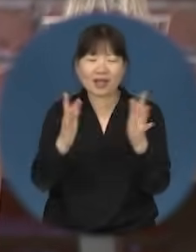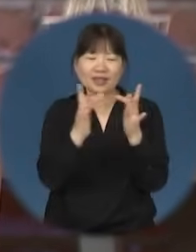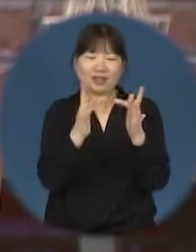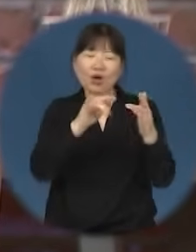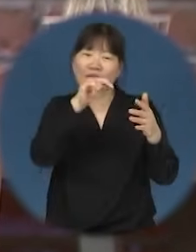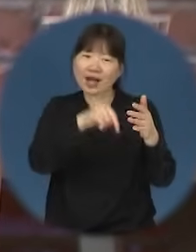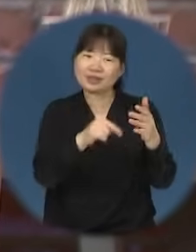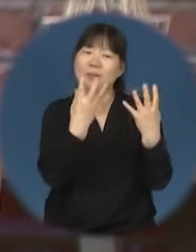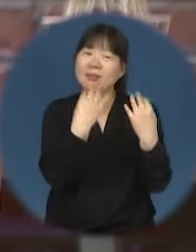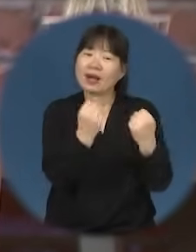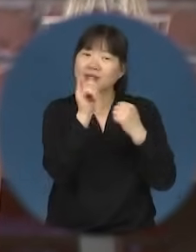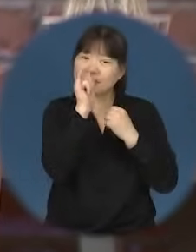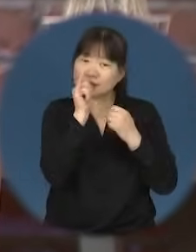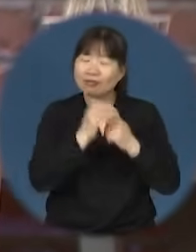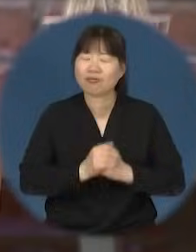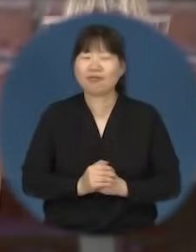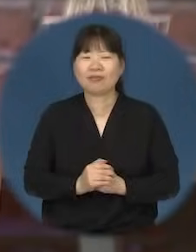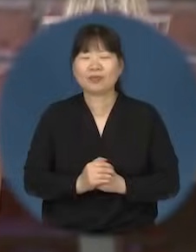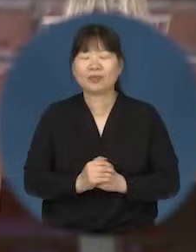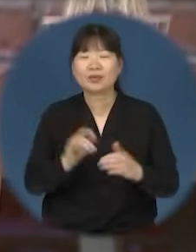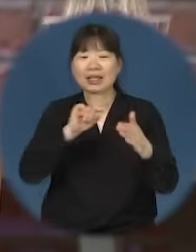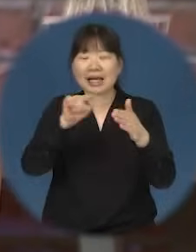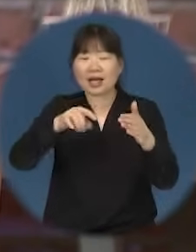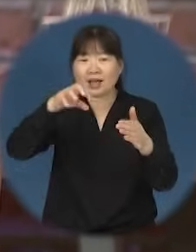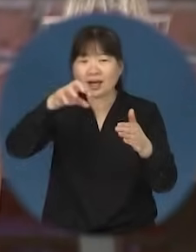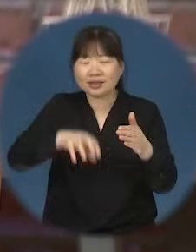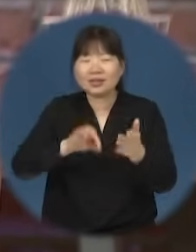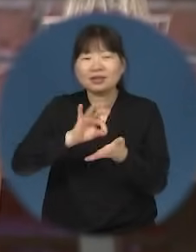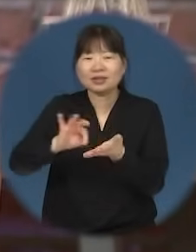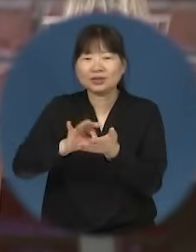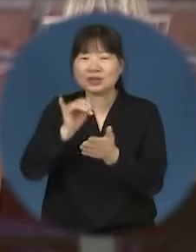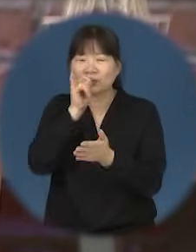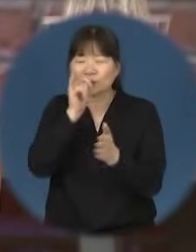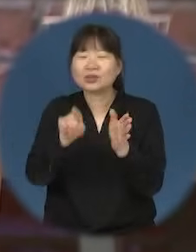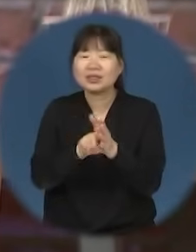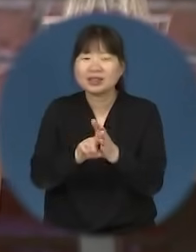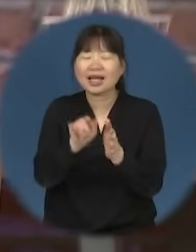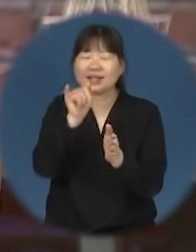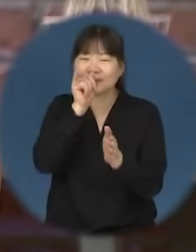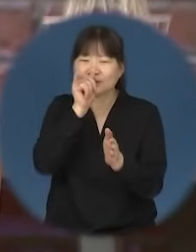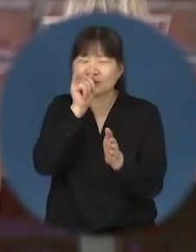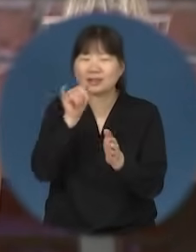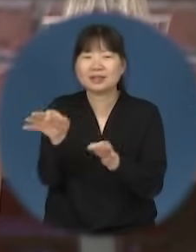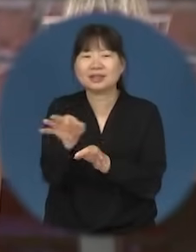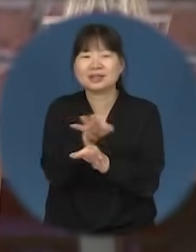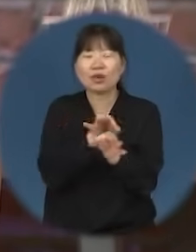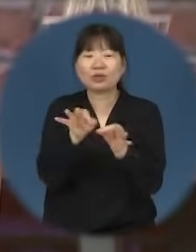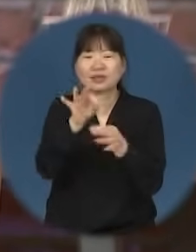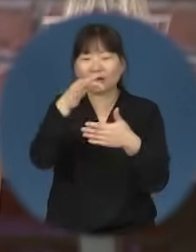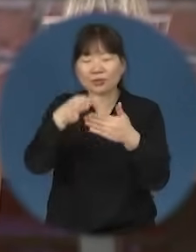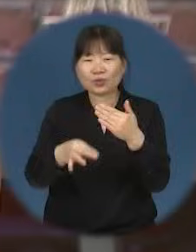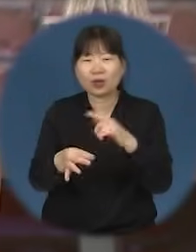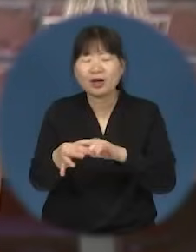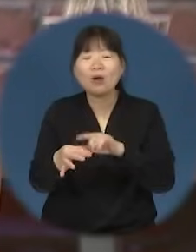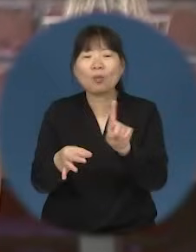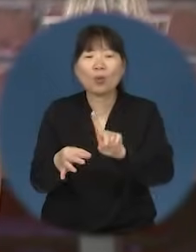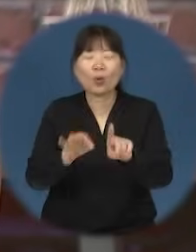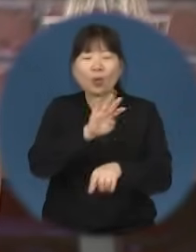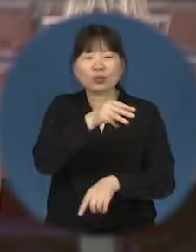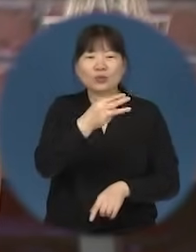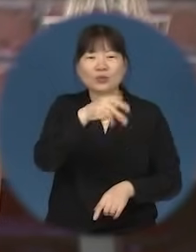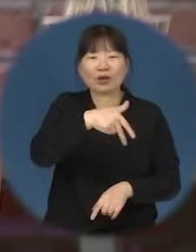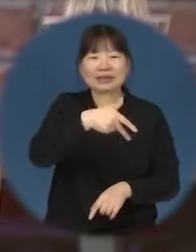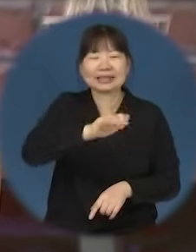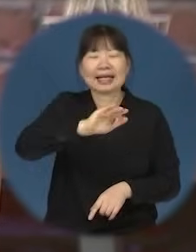가상세계에서 이루어지는데 예, 예. 거기서 쓸 수 있고 신뢰할 수 있는 경제 시스템이 바로